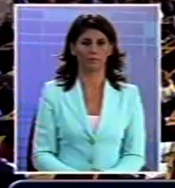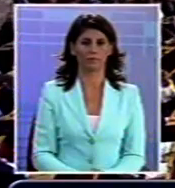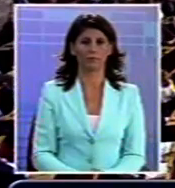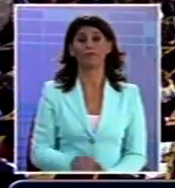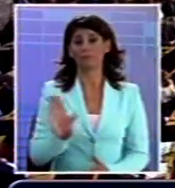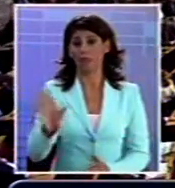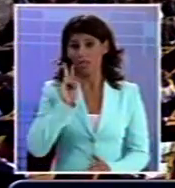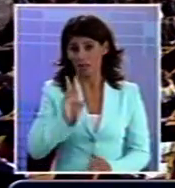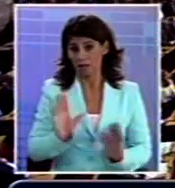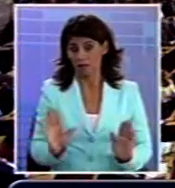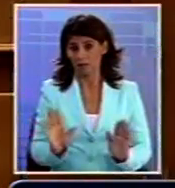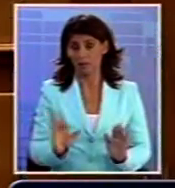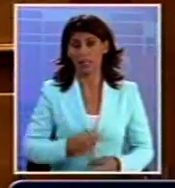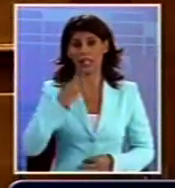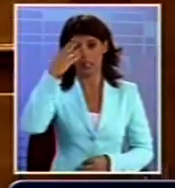Κοιτάξτε κύριε Τσίπρα,